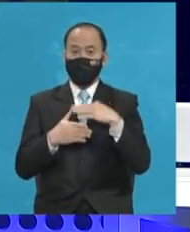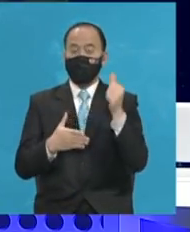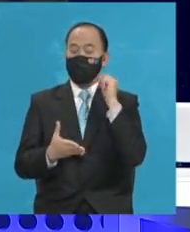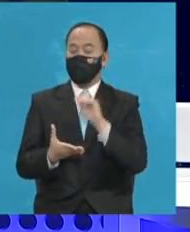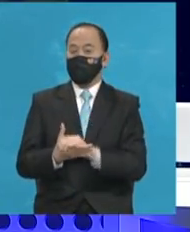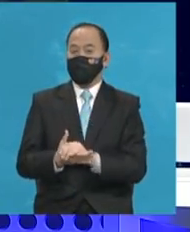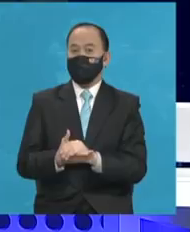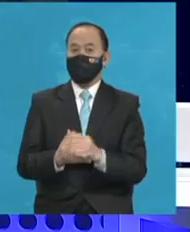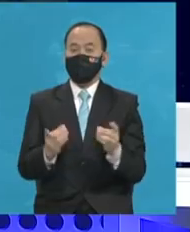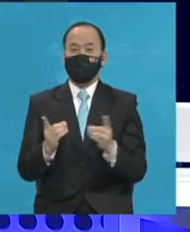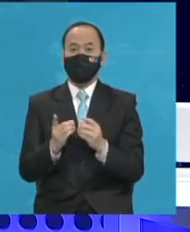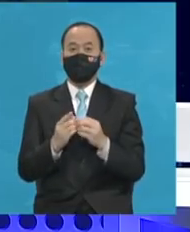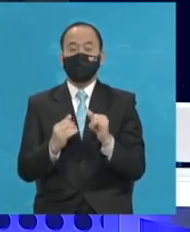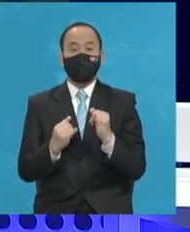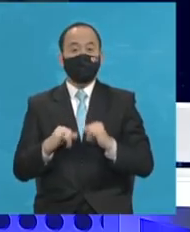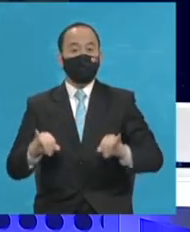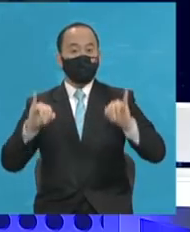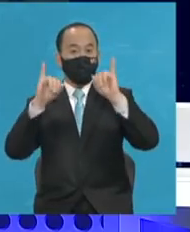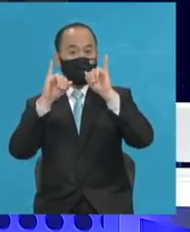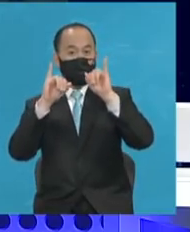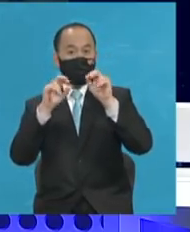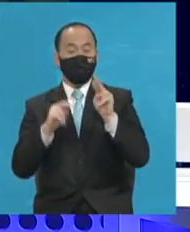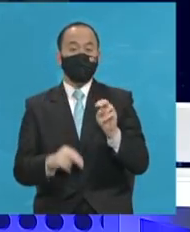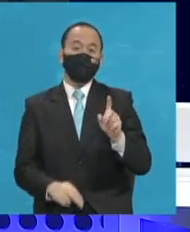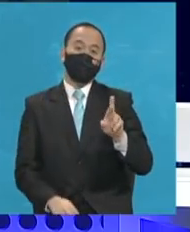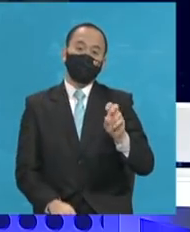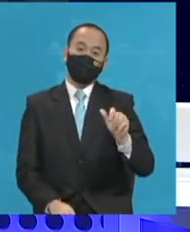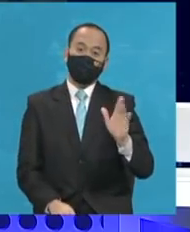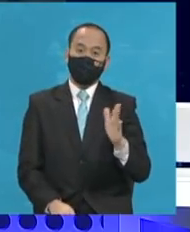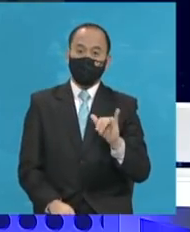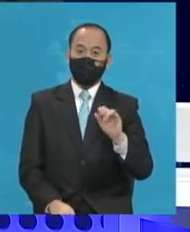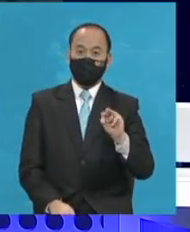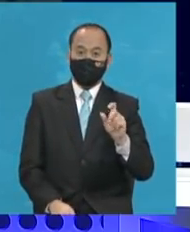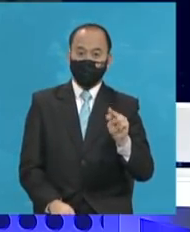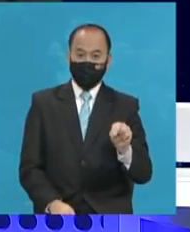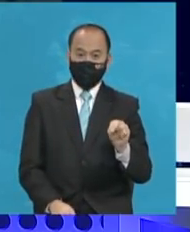mengaduk berlangsung di curah delete Kencana istana dulu iman